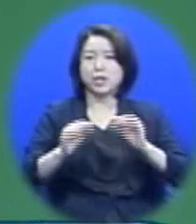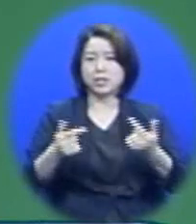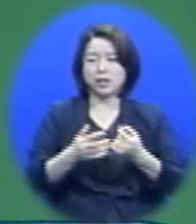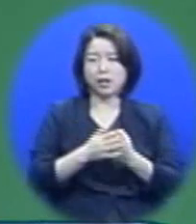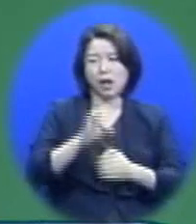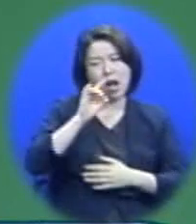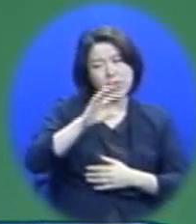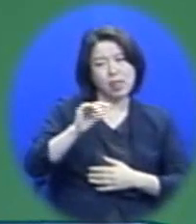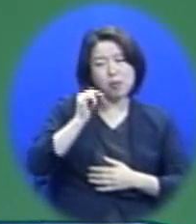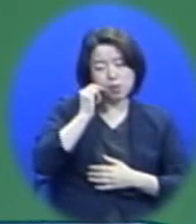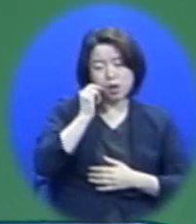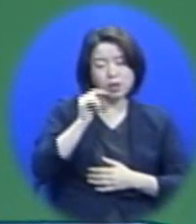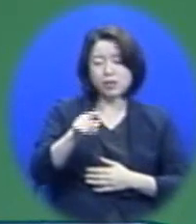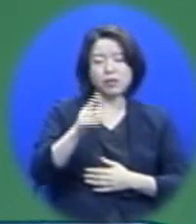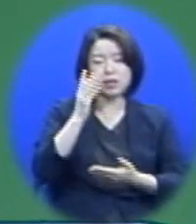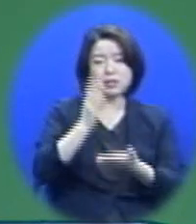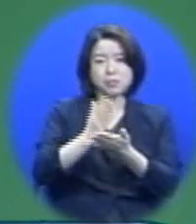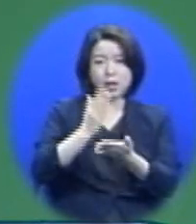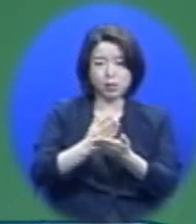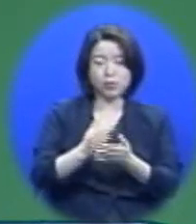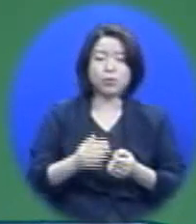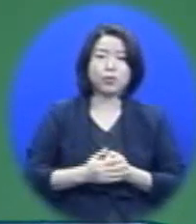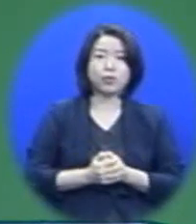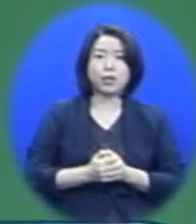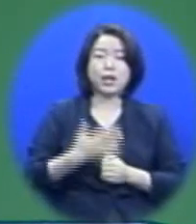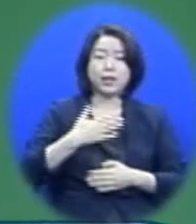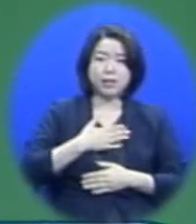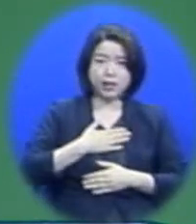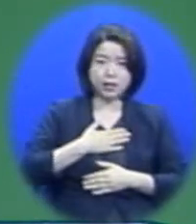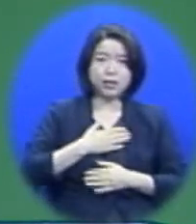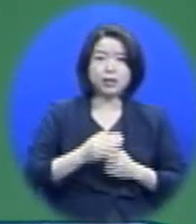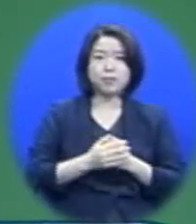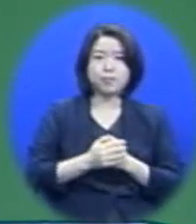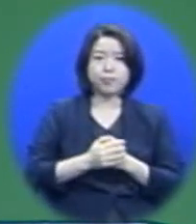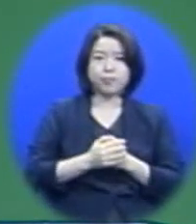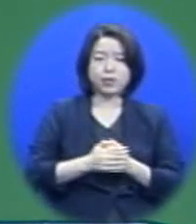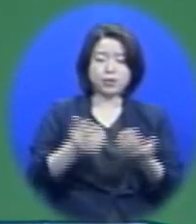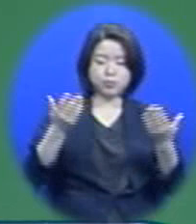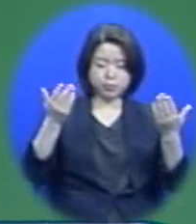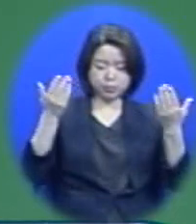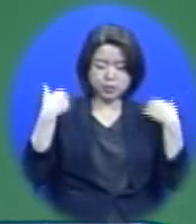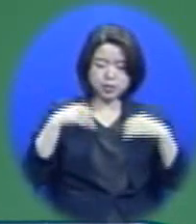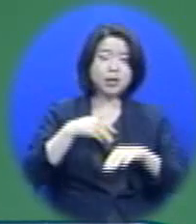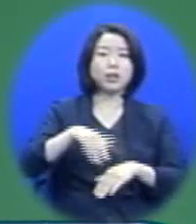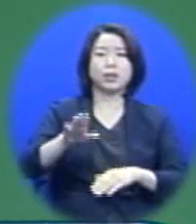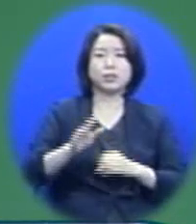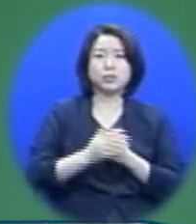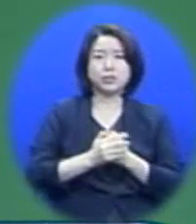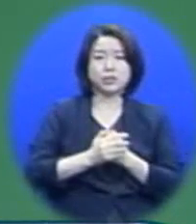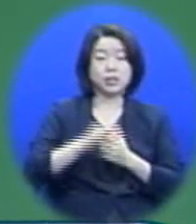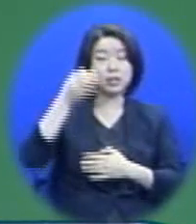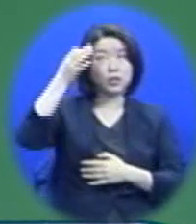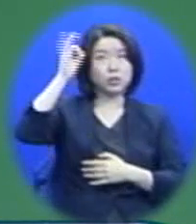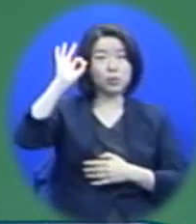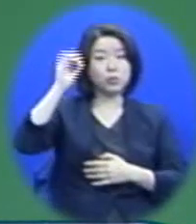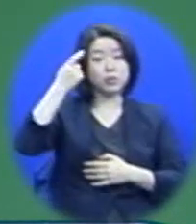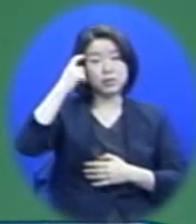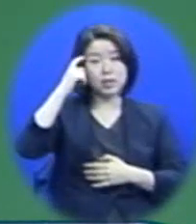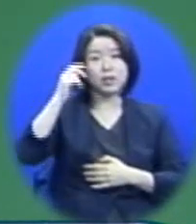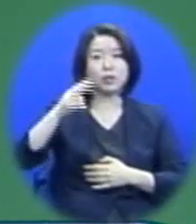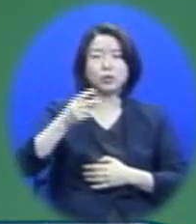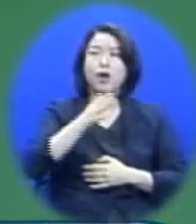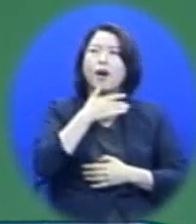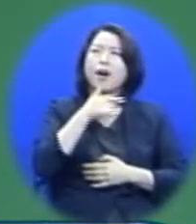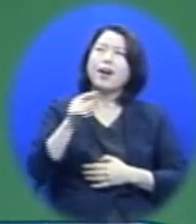못한다, 이제는 그렇게 하지 말고 나에게 스쳐 지나가듯이 이렇게 떠오르는 생각조차 아,